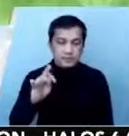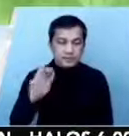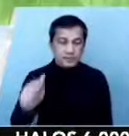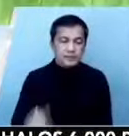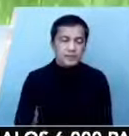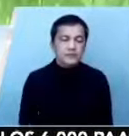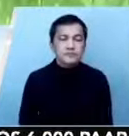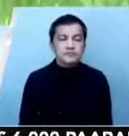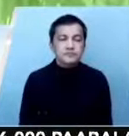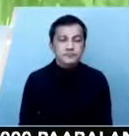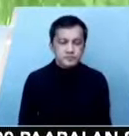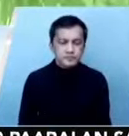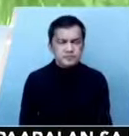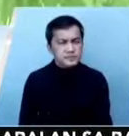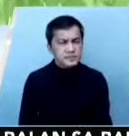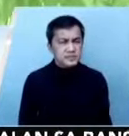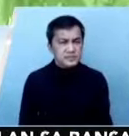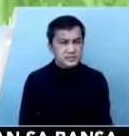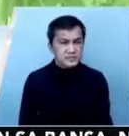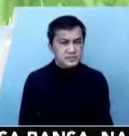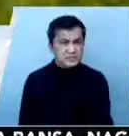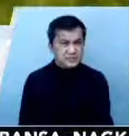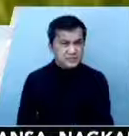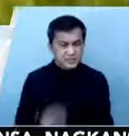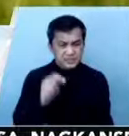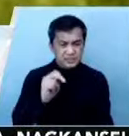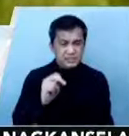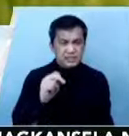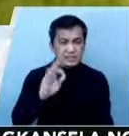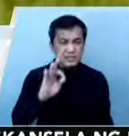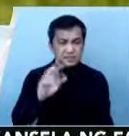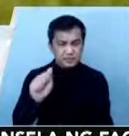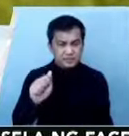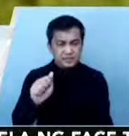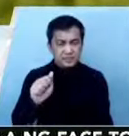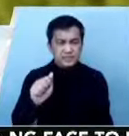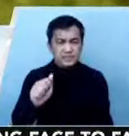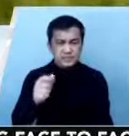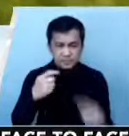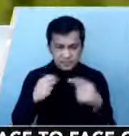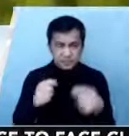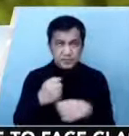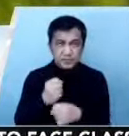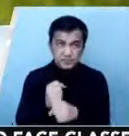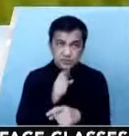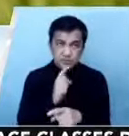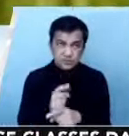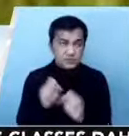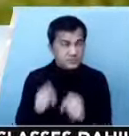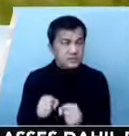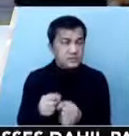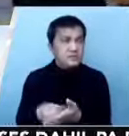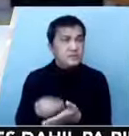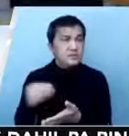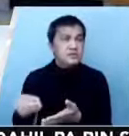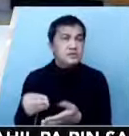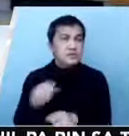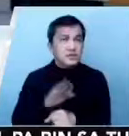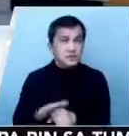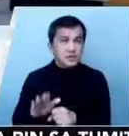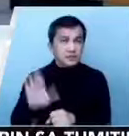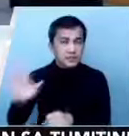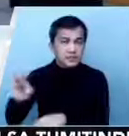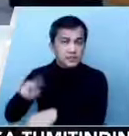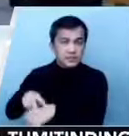the NFA is really trying to make sure that it will be able to buy enough for its buffer stocks